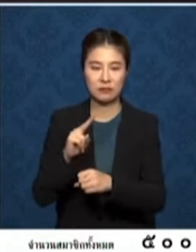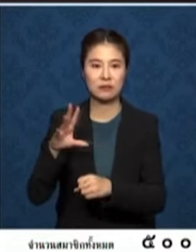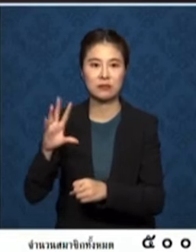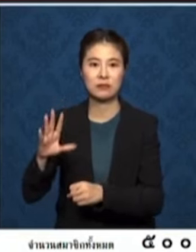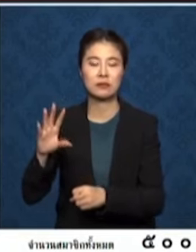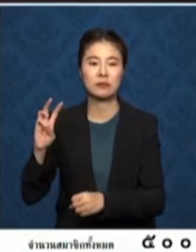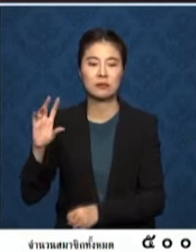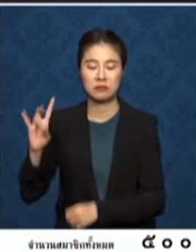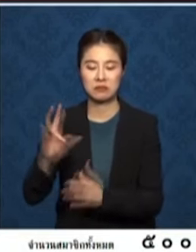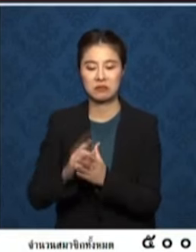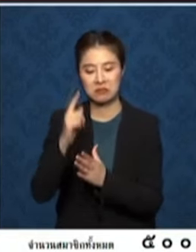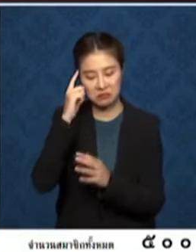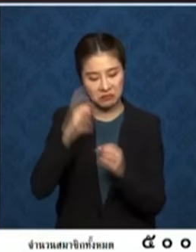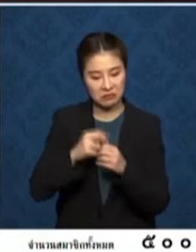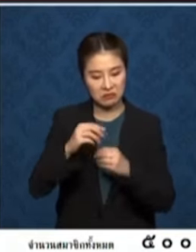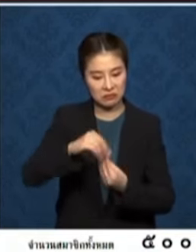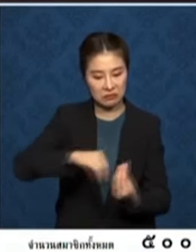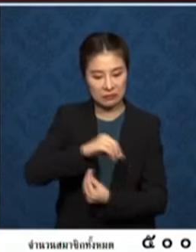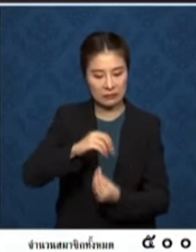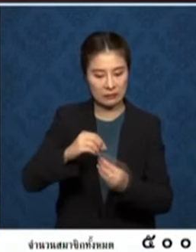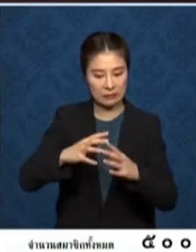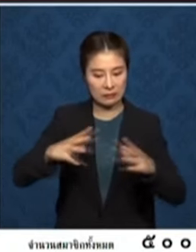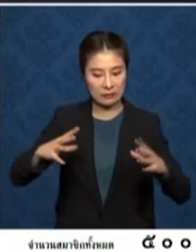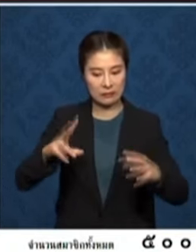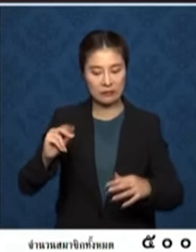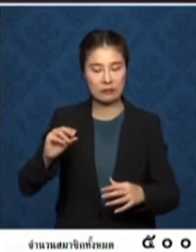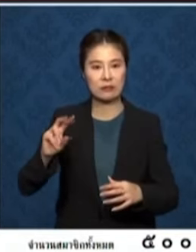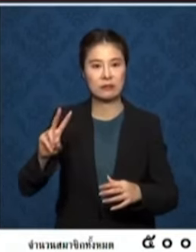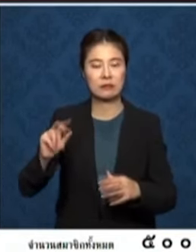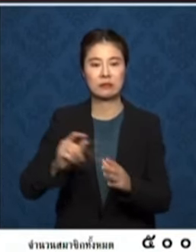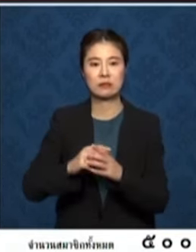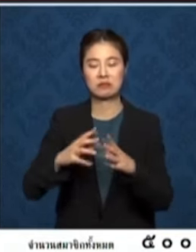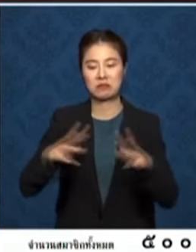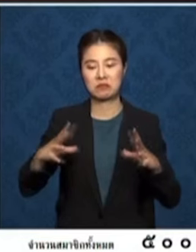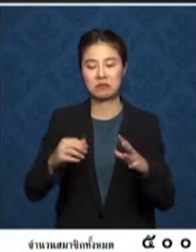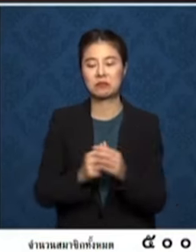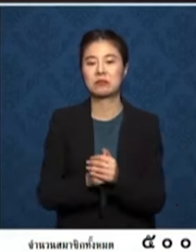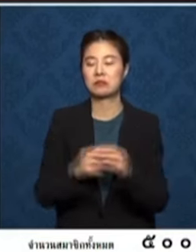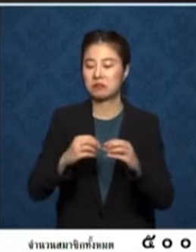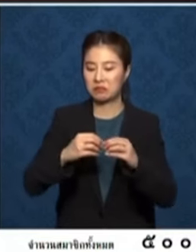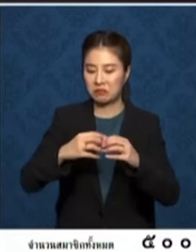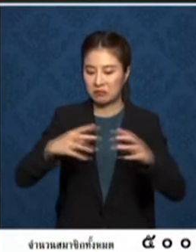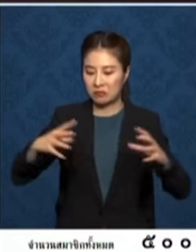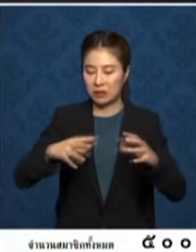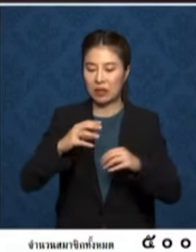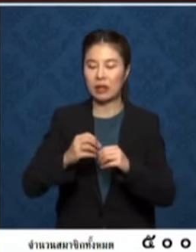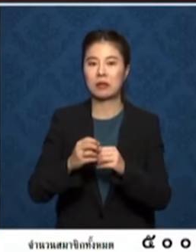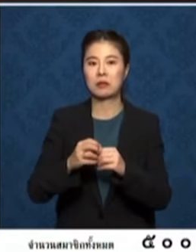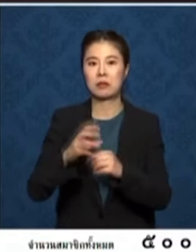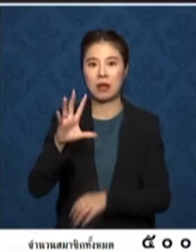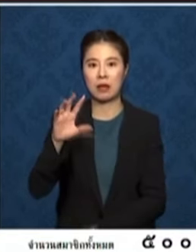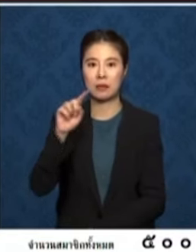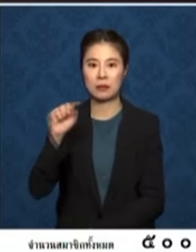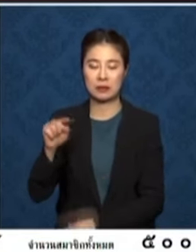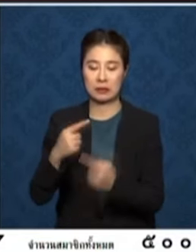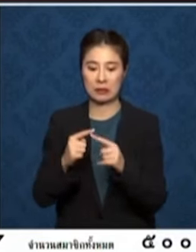3.2% ถ้าคิดเป็น Nominal GDP ซึ่งรมเงิเฟอรแล้วเนี่ยก็จะโตอยู่ที่เรา 5% ตอปีแต่ว่าร่าสุดของ